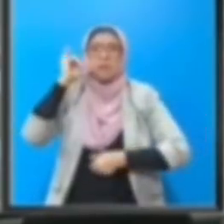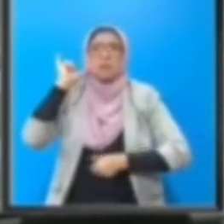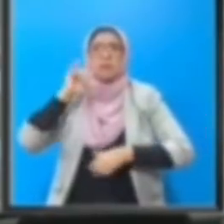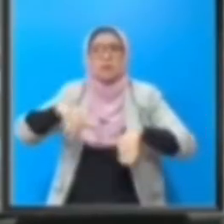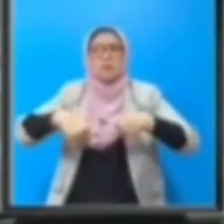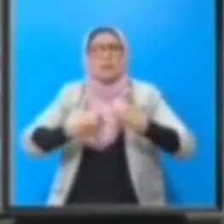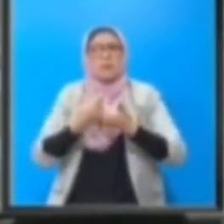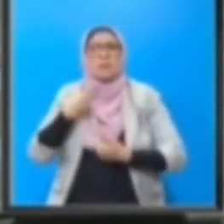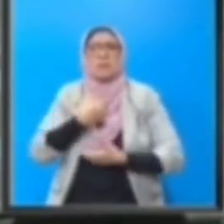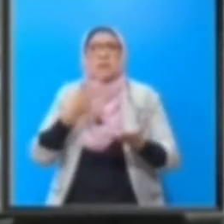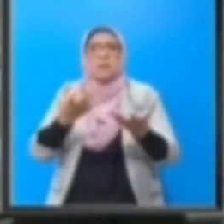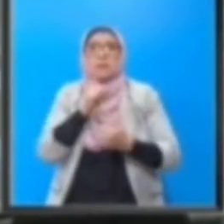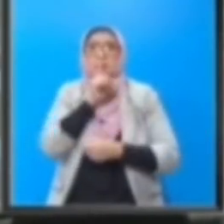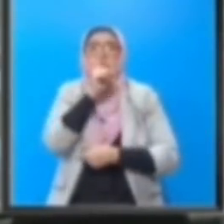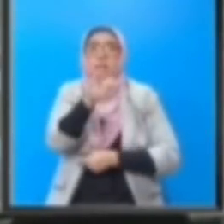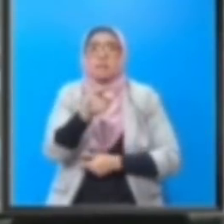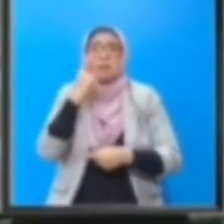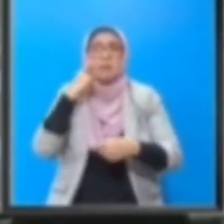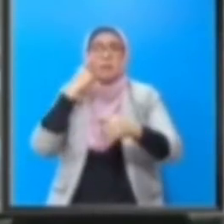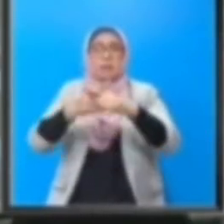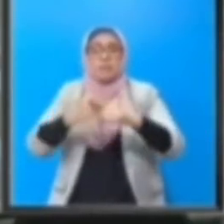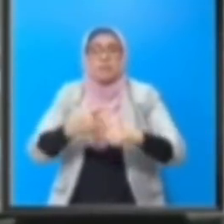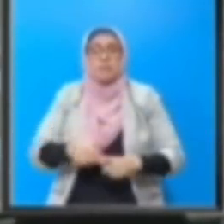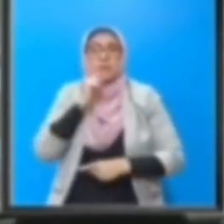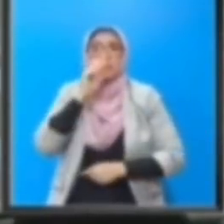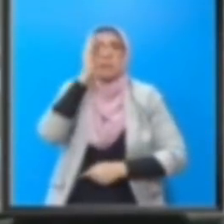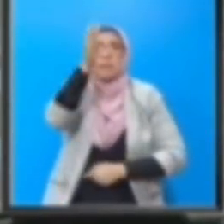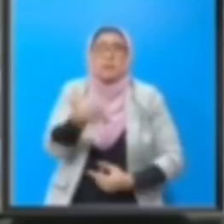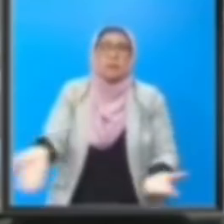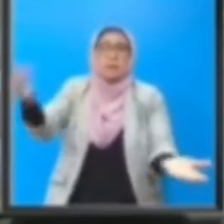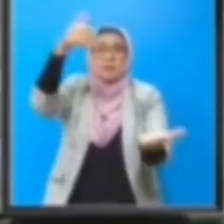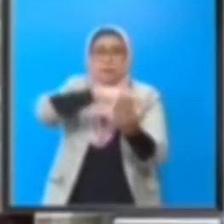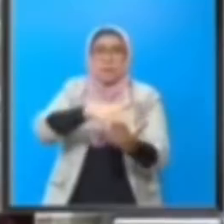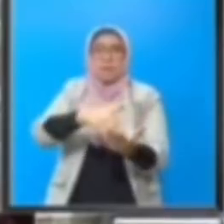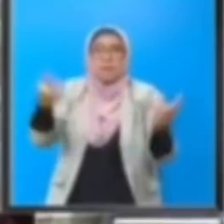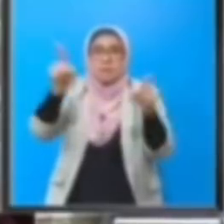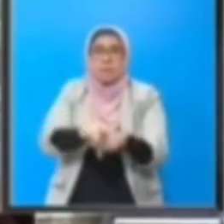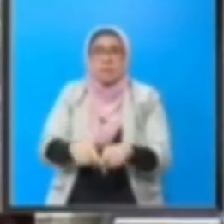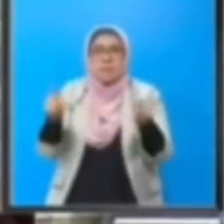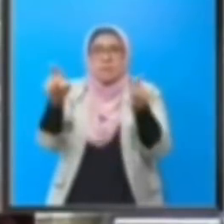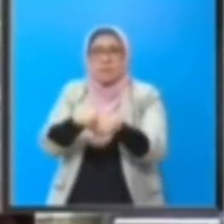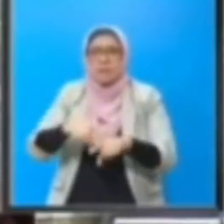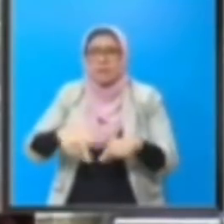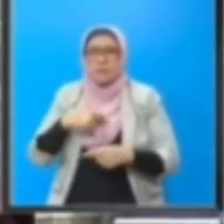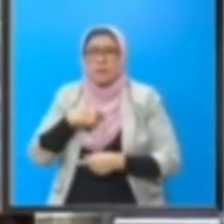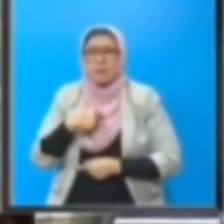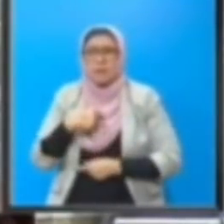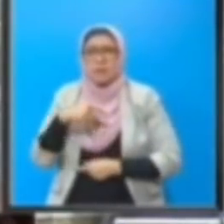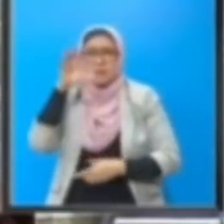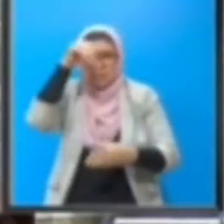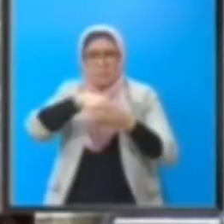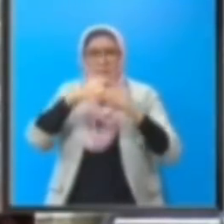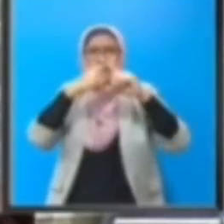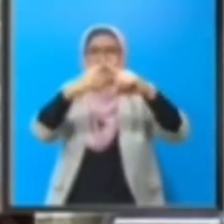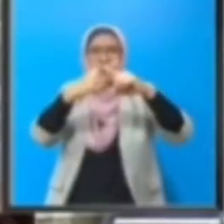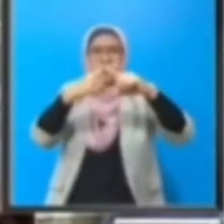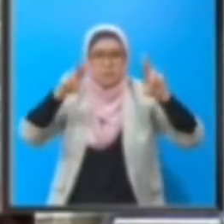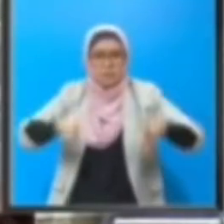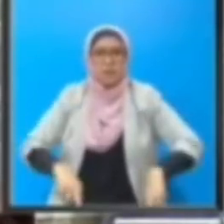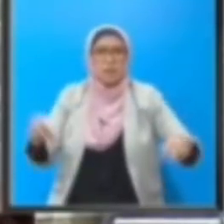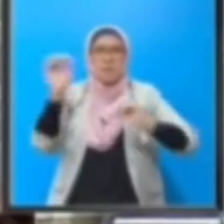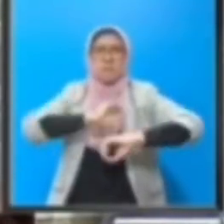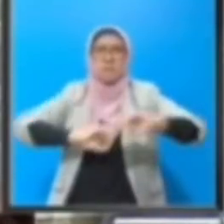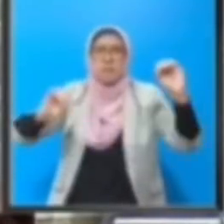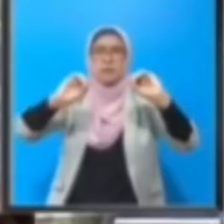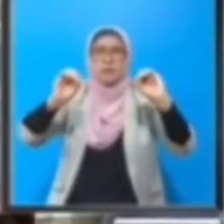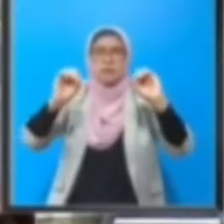nak pastikan bahawa kesilapan seperti ini tidak akan berulang lagi? Takkanlah di Dewan Rakyat tidak ada sistem